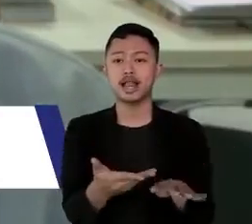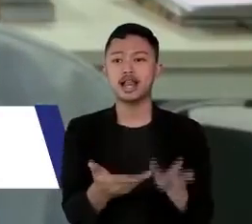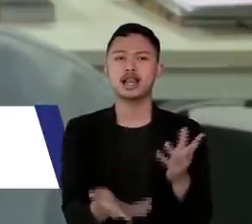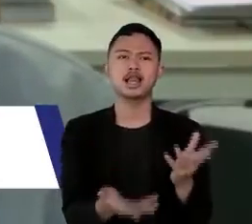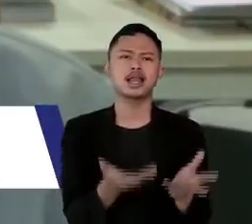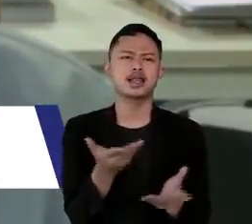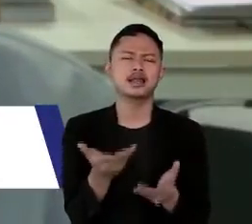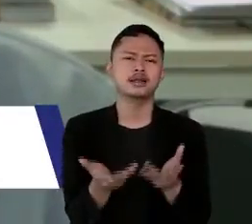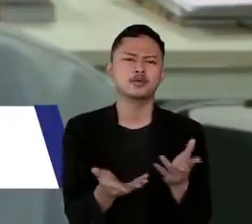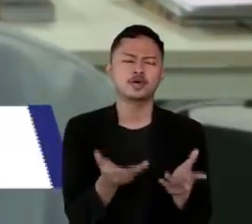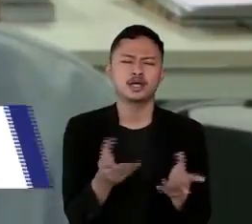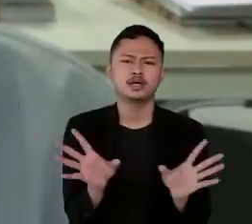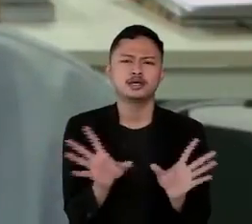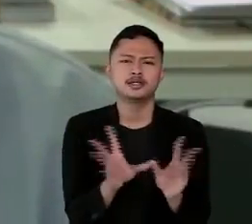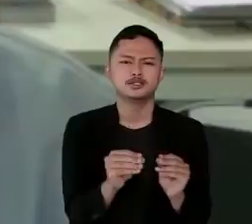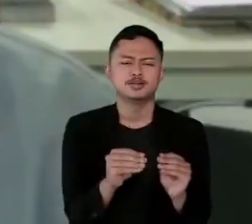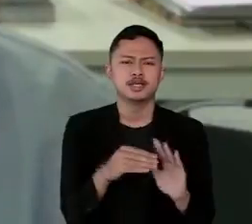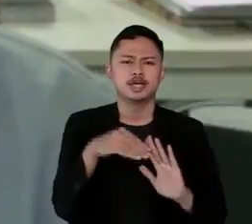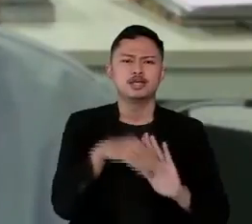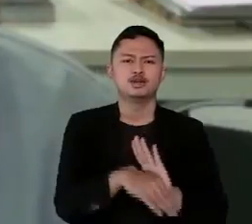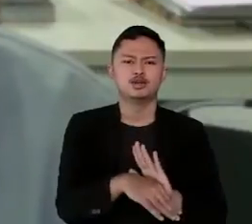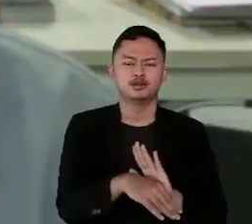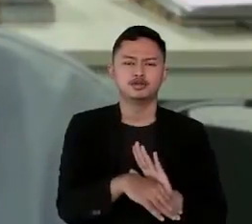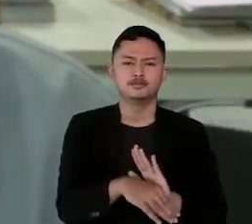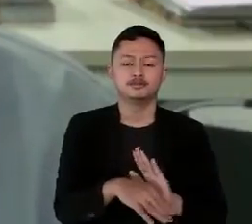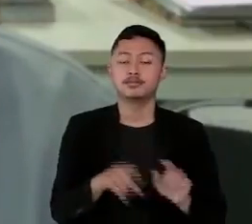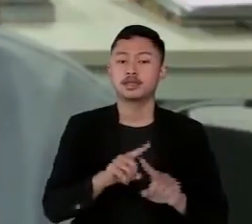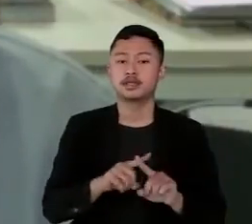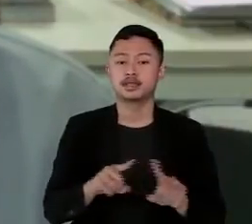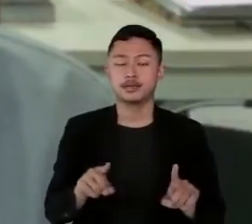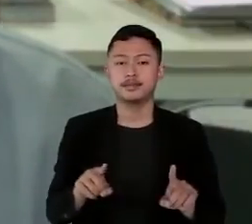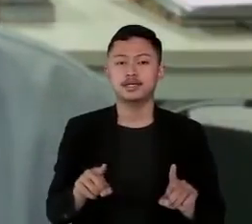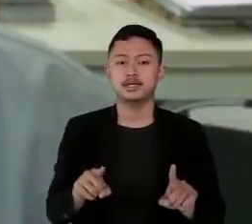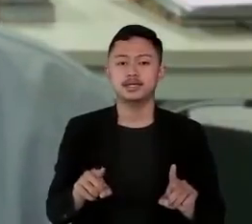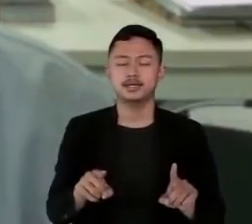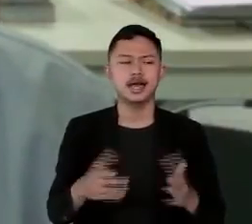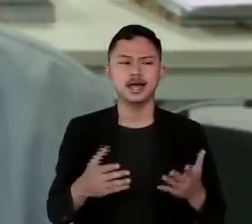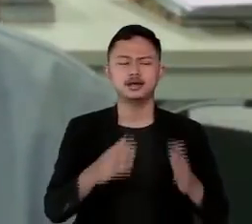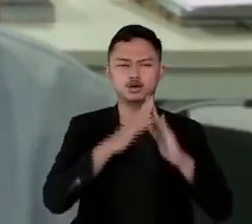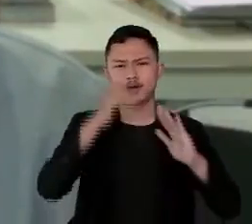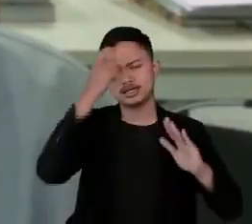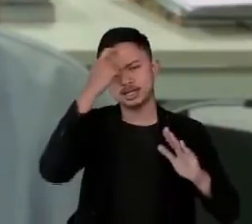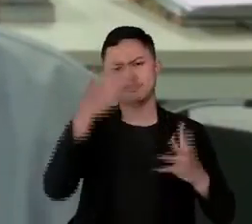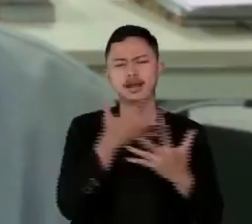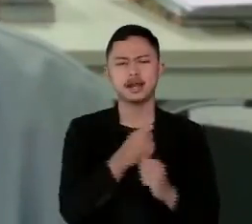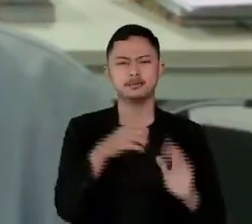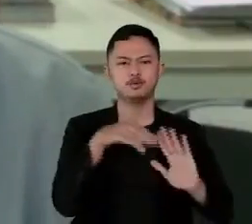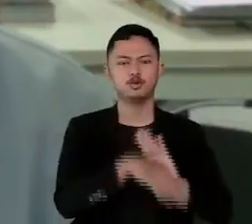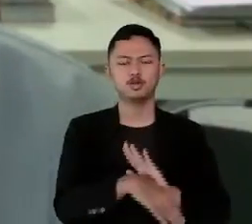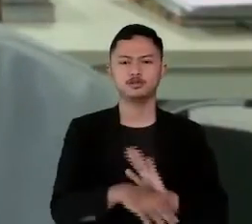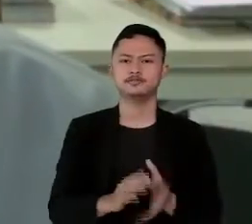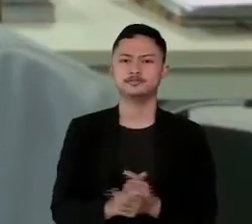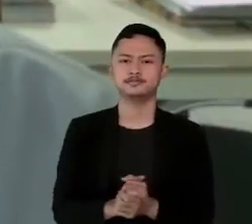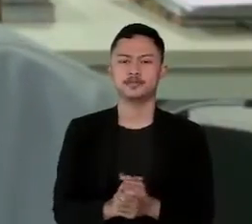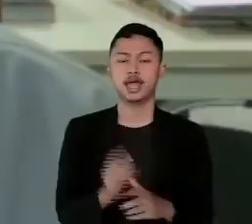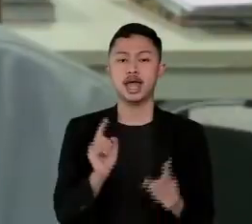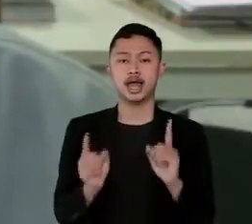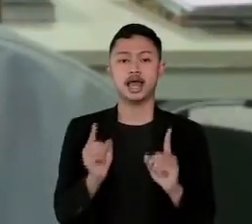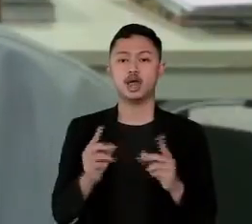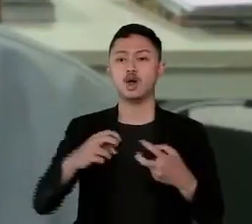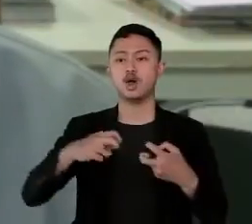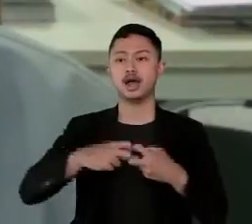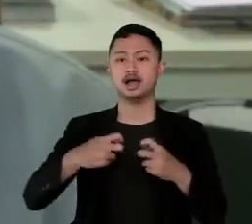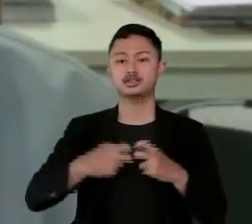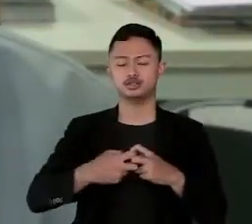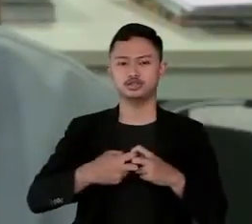akan dan juga masuk rumah sakit jadi walaupun tetap Asus